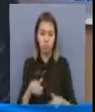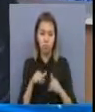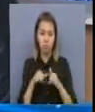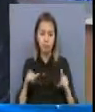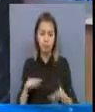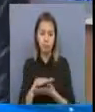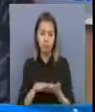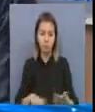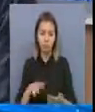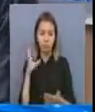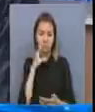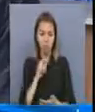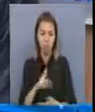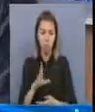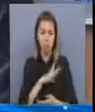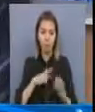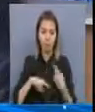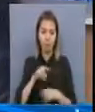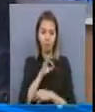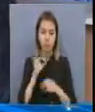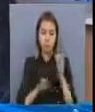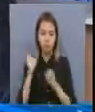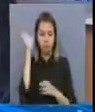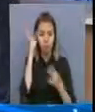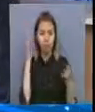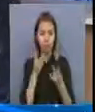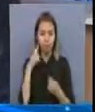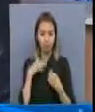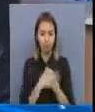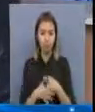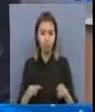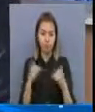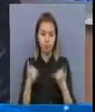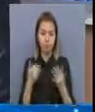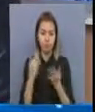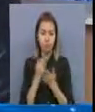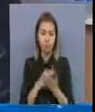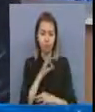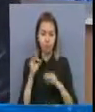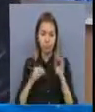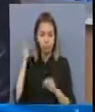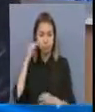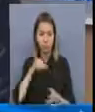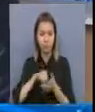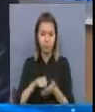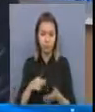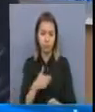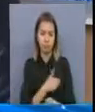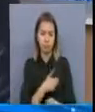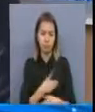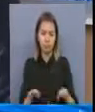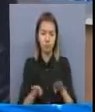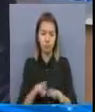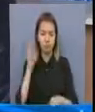оны әрі қарай дамытып, табысты болу үшін бизнес туралы білімнің өте қажет екендігін түсіндім. Сондықтан аталмыш жоба жайлы естісімен оған қатысуға бел будым.